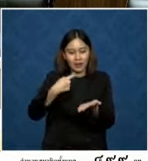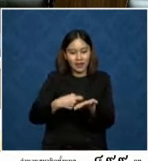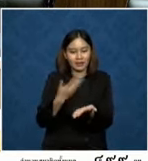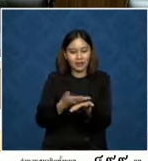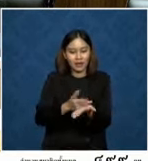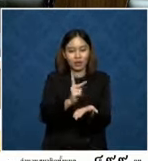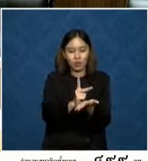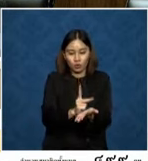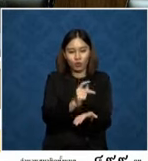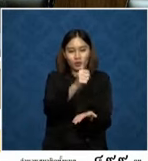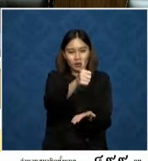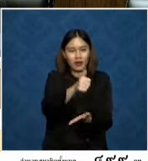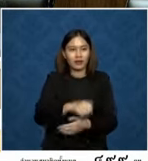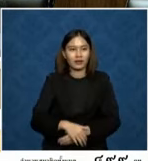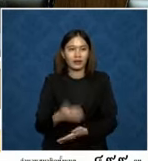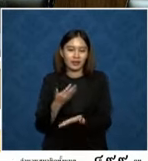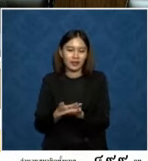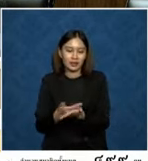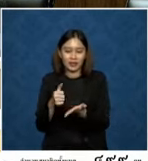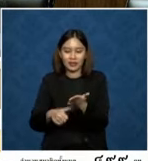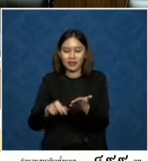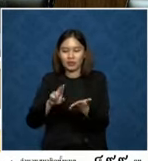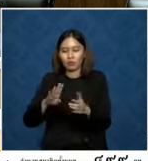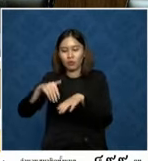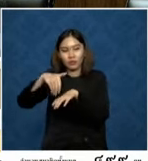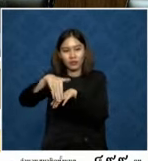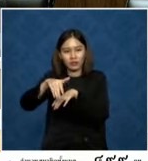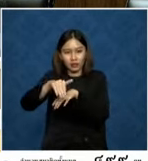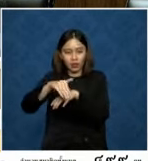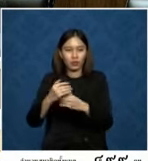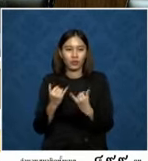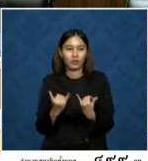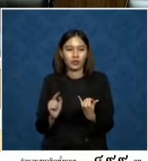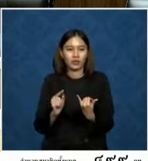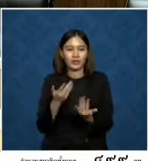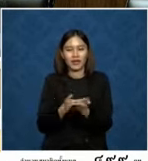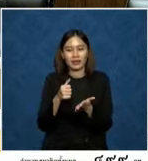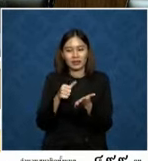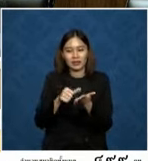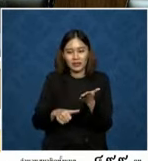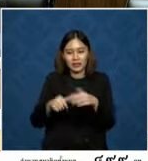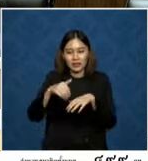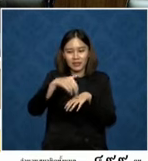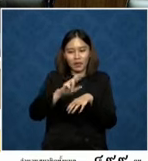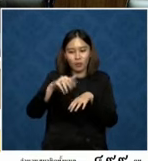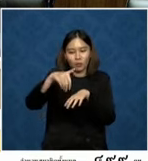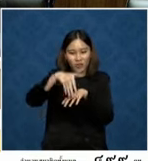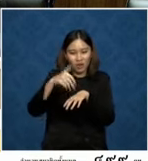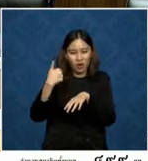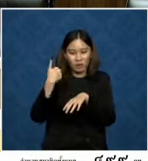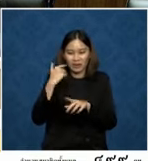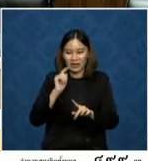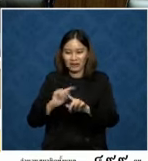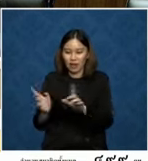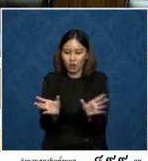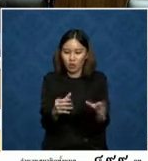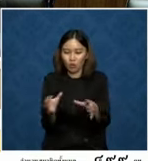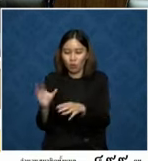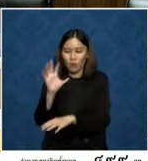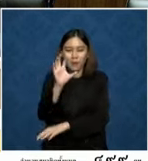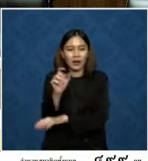อันที่สองคือหนี้นอกระบบวันนี้หนี้นอกระบบหลายต่อหลายคณะบัง